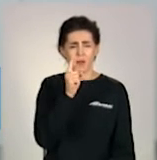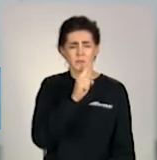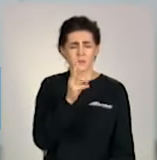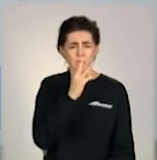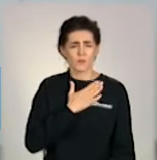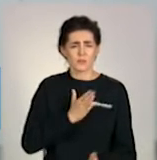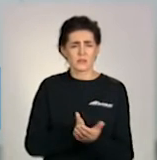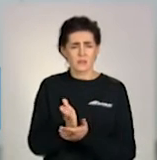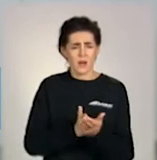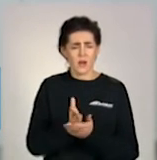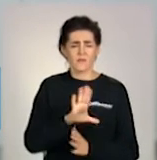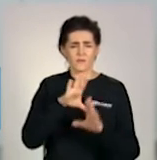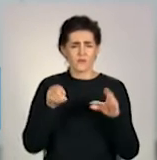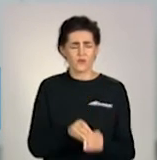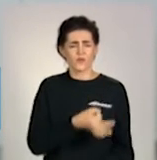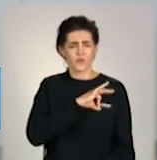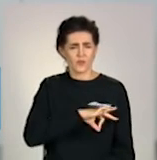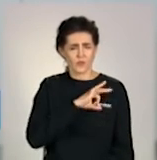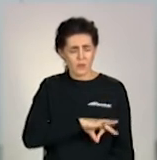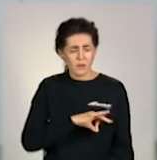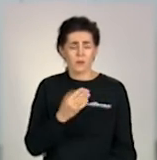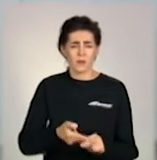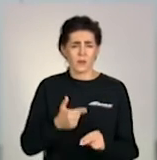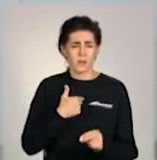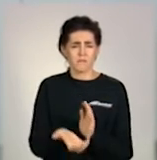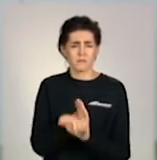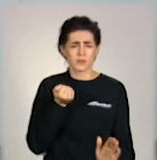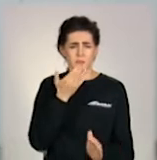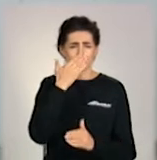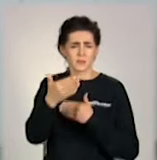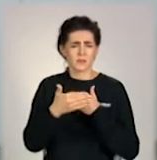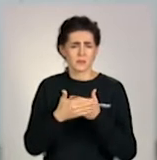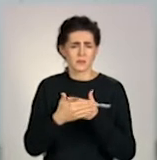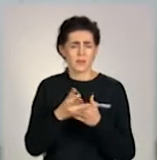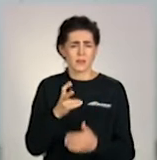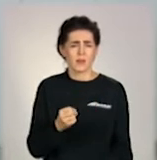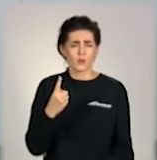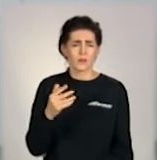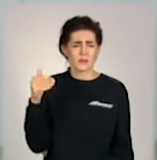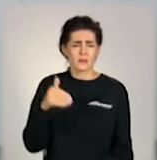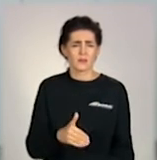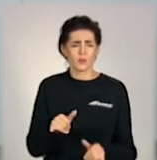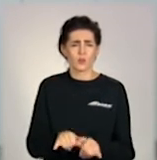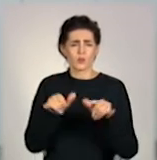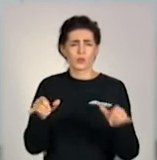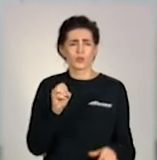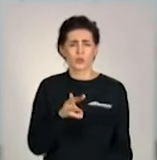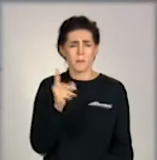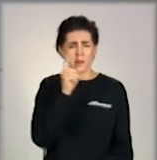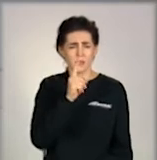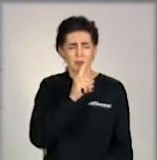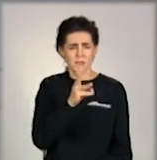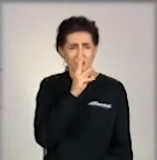моим стажем и выслугой я получаю, ну, можно сказать, на 1000 больше от минимальной